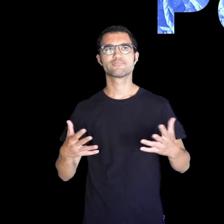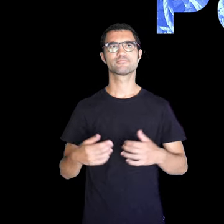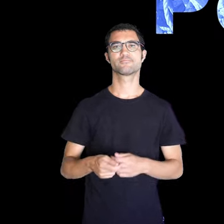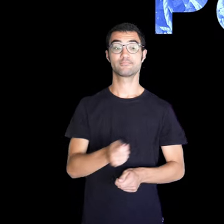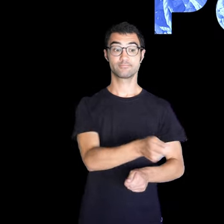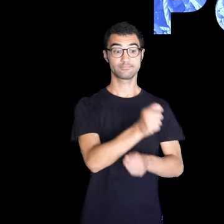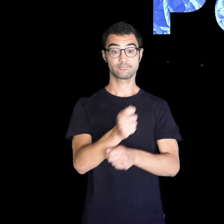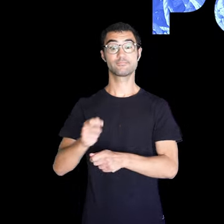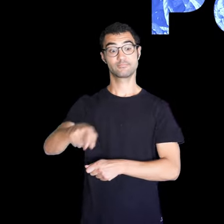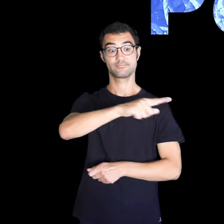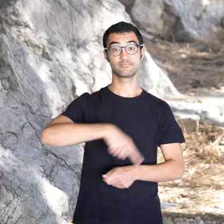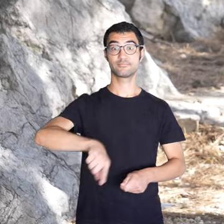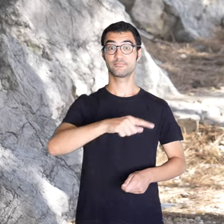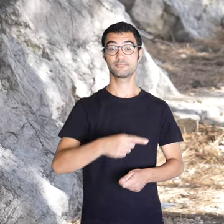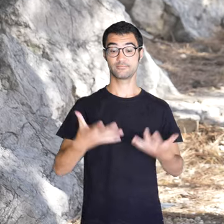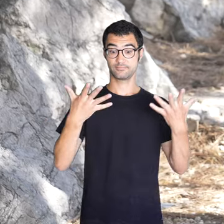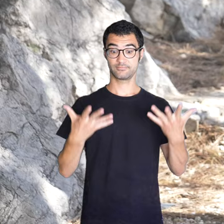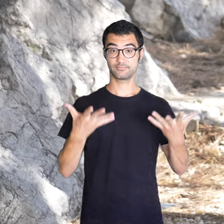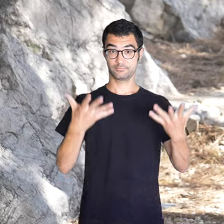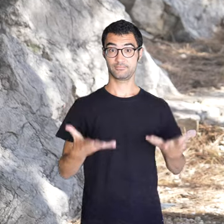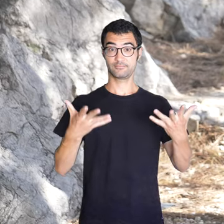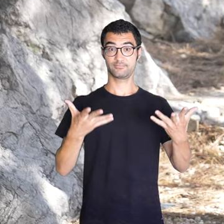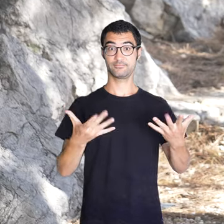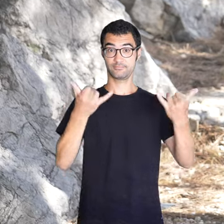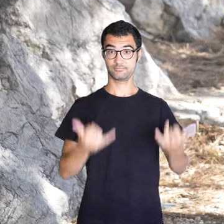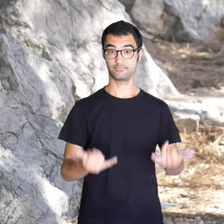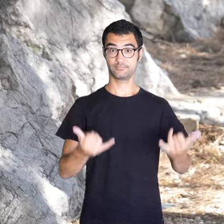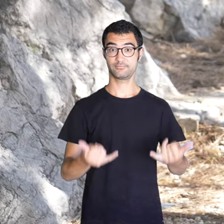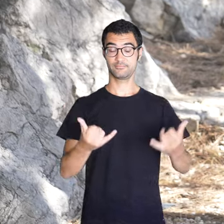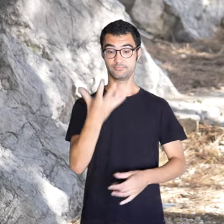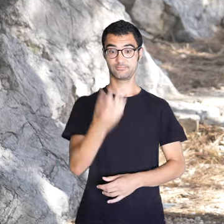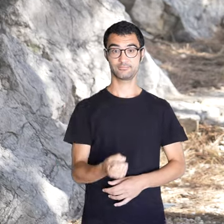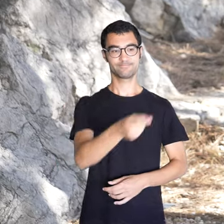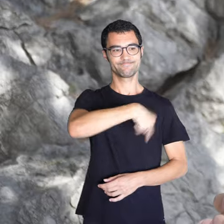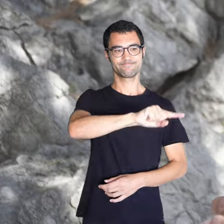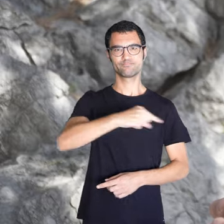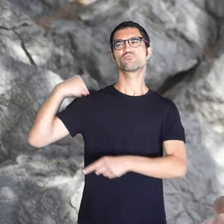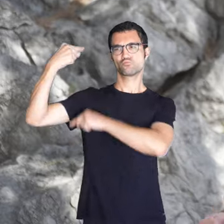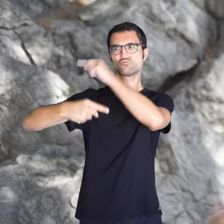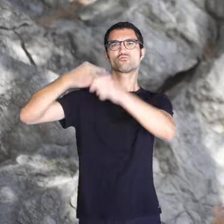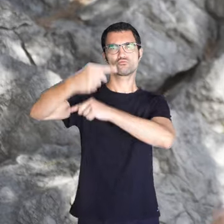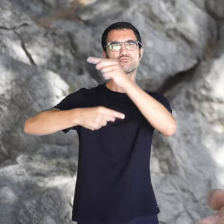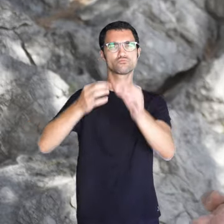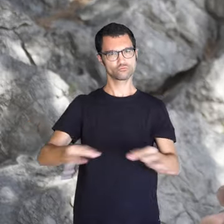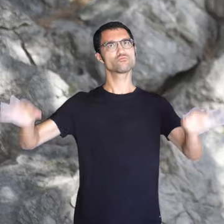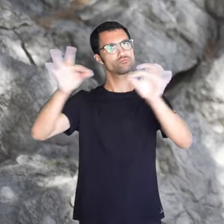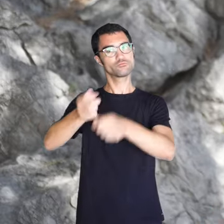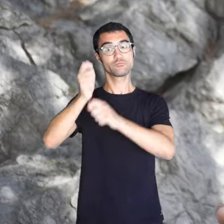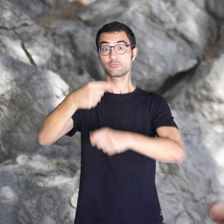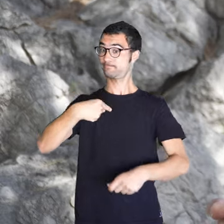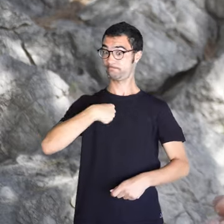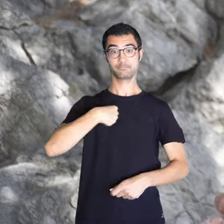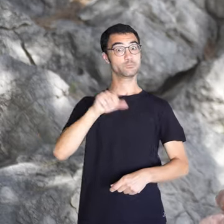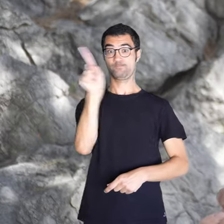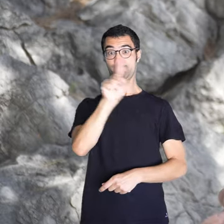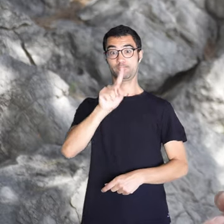Els pescadors que ara són descendents, jo no sóc descendent de família pescadora, al contrari, mon